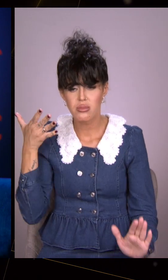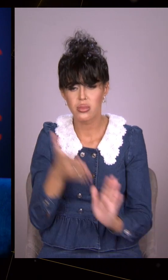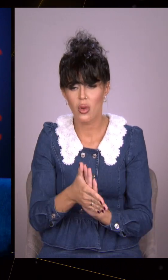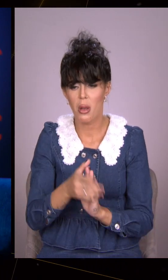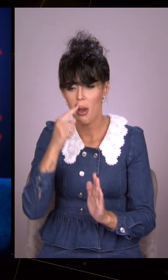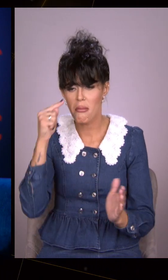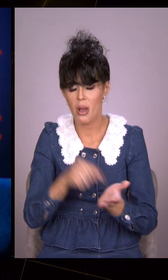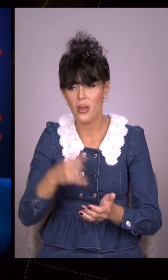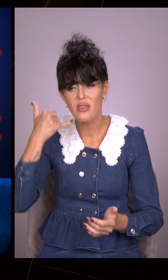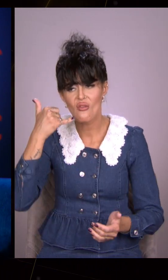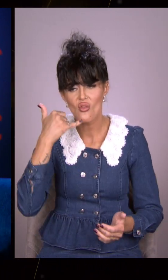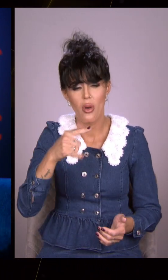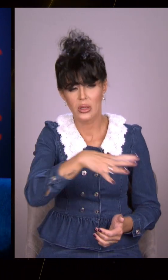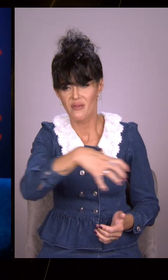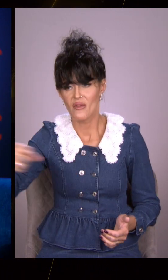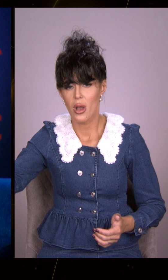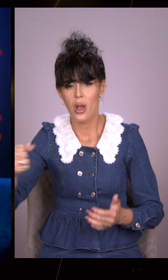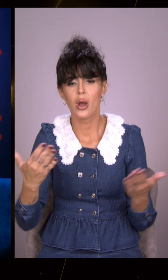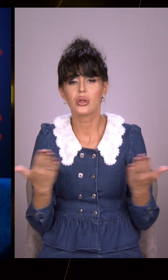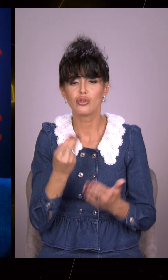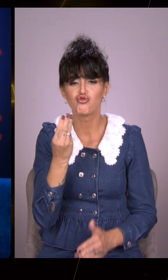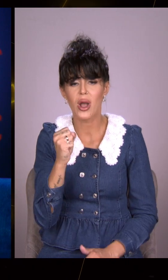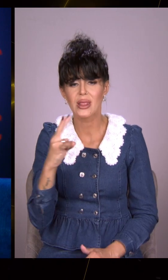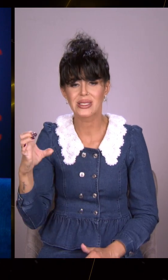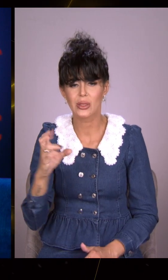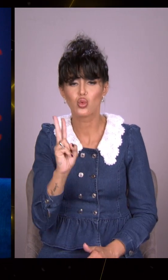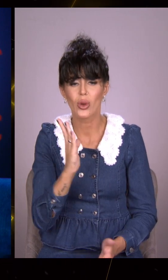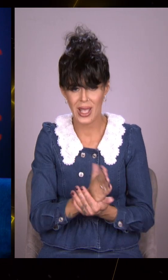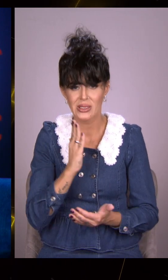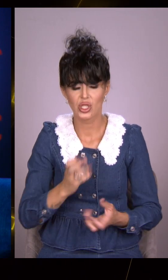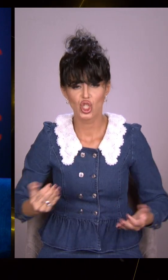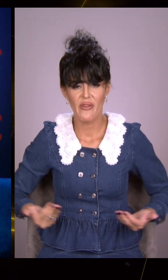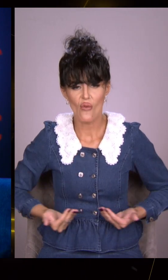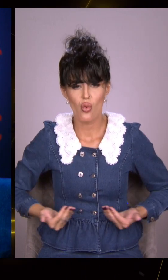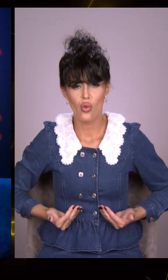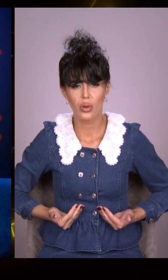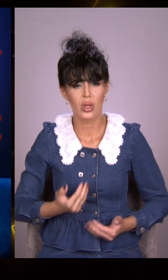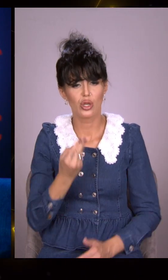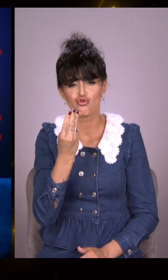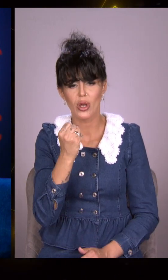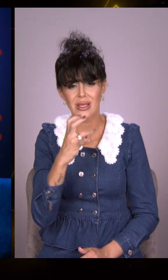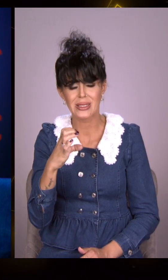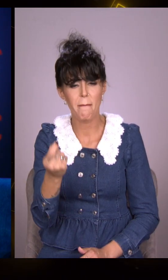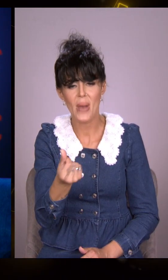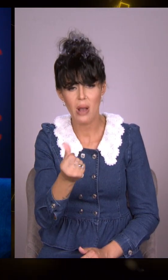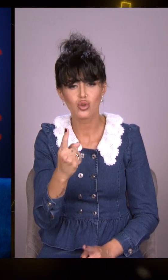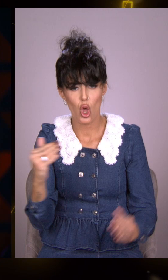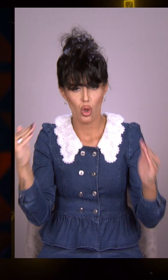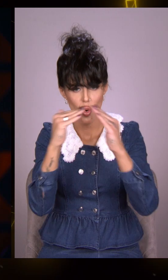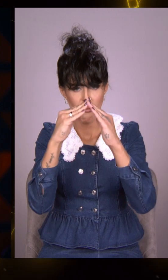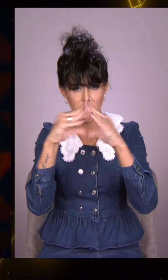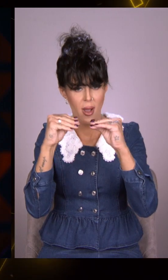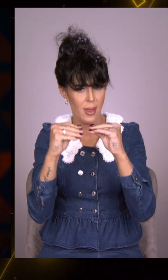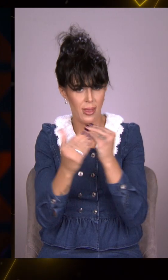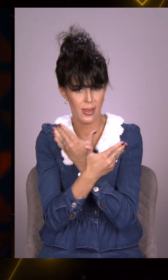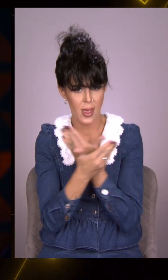питання, яке йому задала, кажу: «Які є шанси, що хоч хтось вижив?» Він каже: «Шансів дуже мало, Ань, будинку немає взагалі».